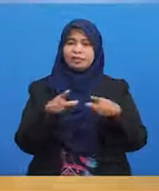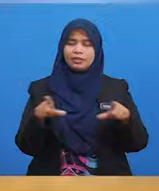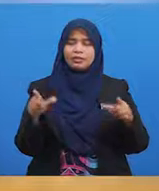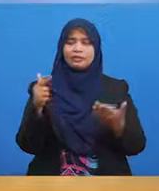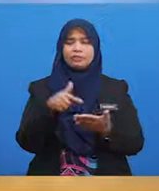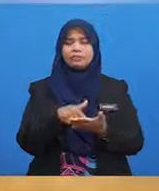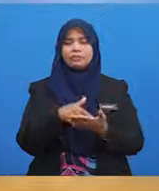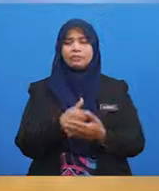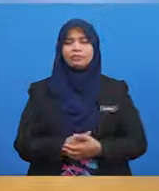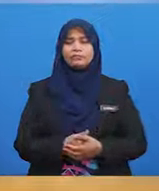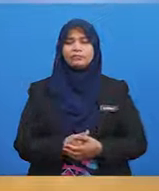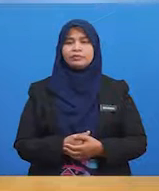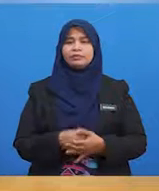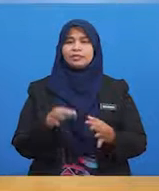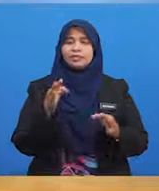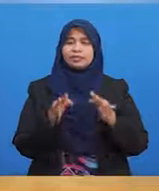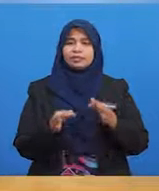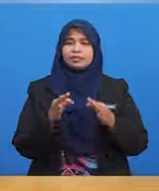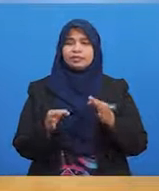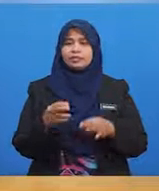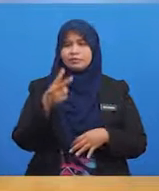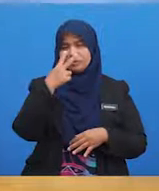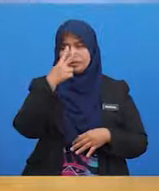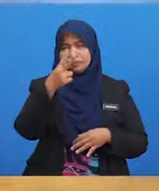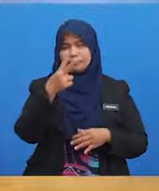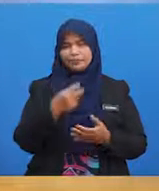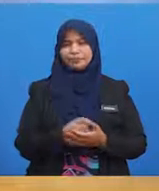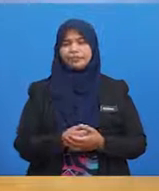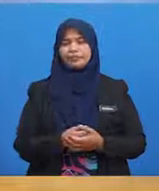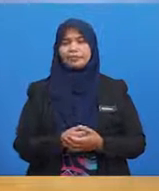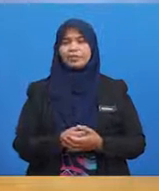lagi. Jika diperhatikan,